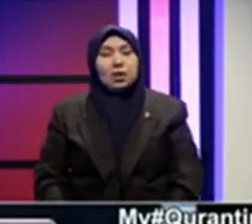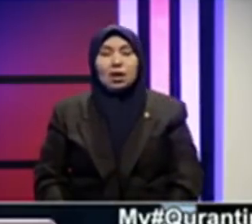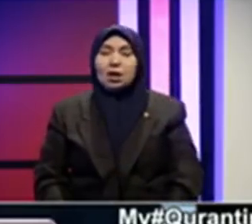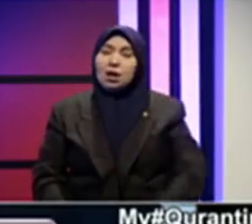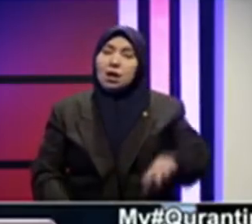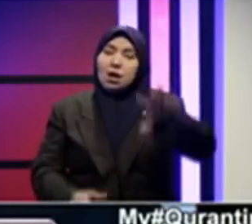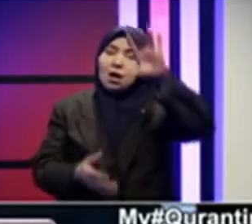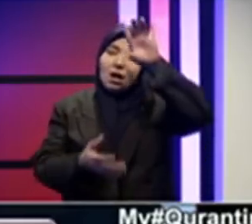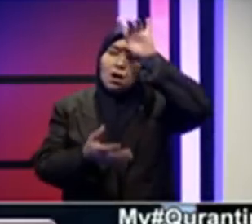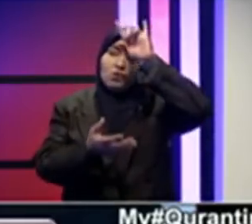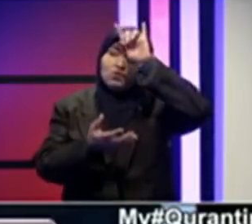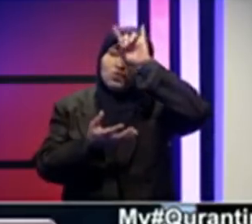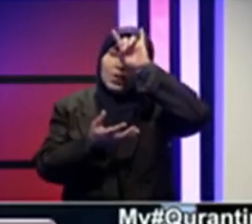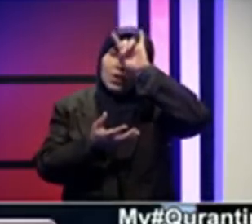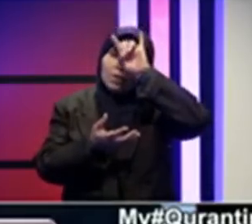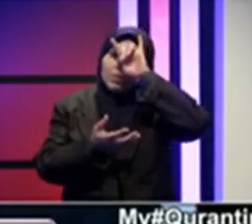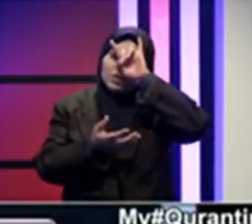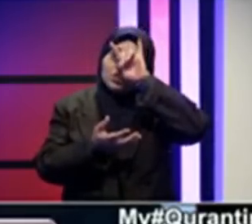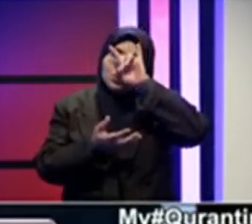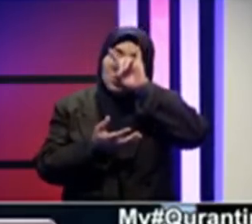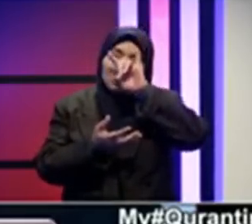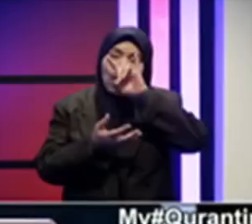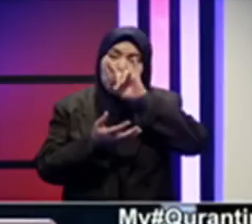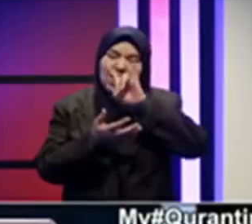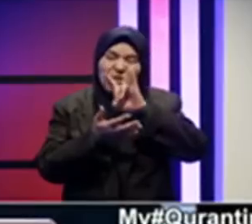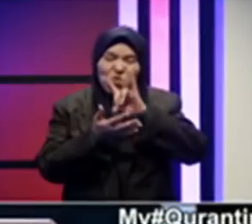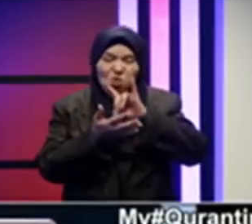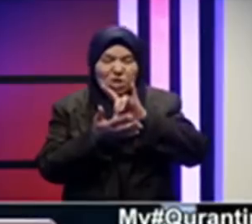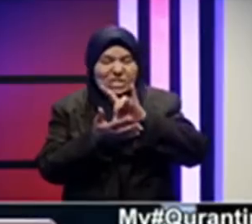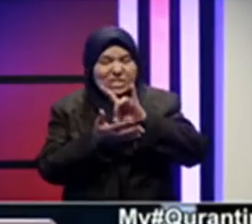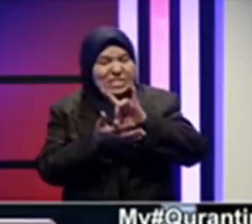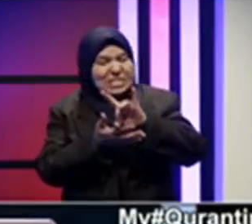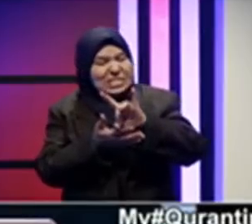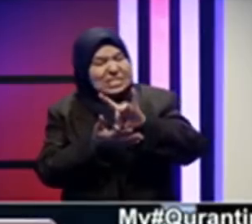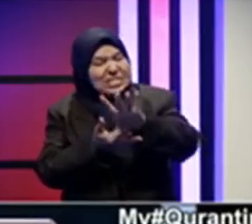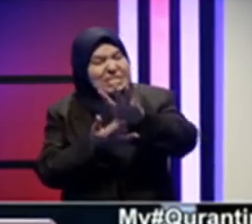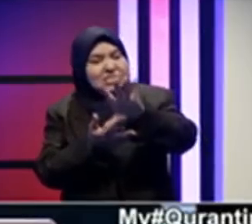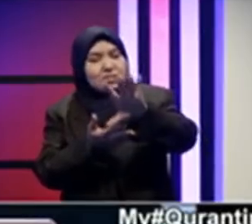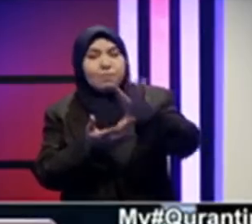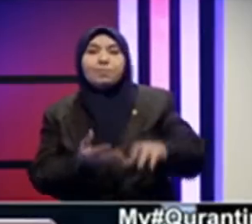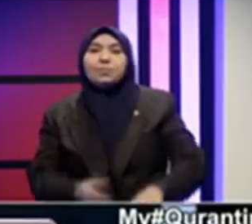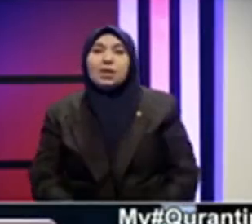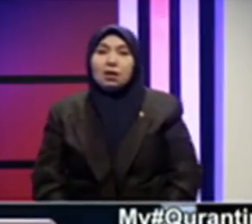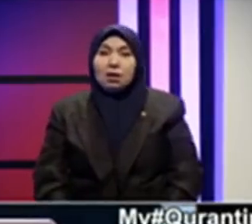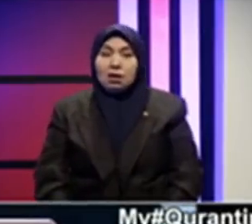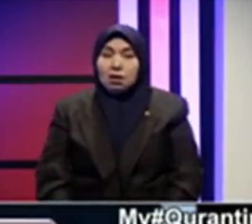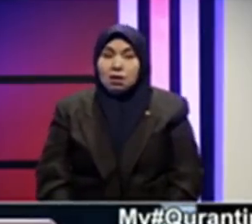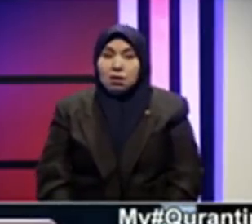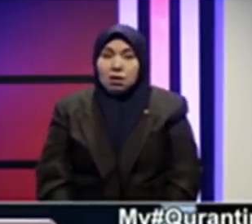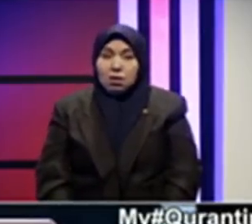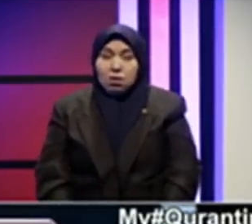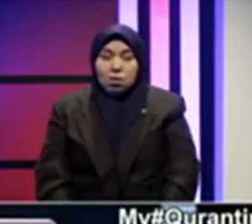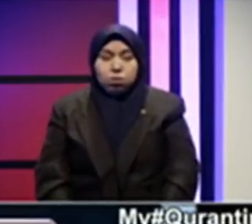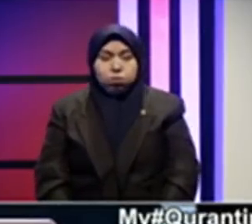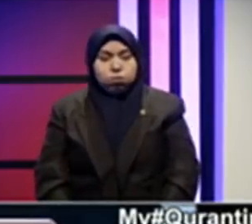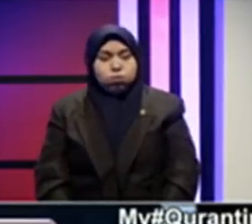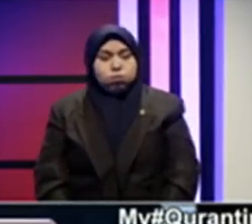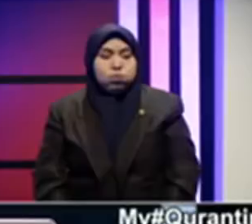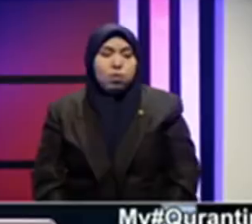أعوذ بالله من الشيطان الرجيم